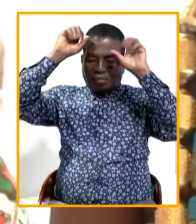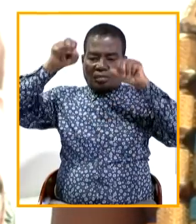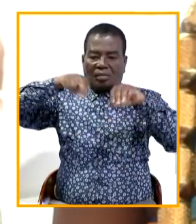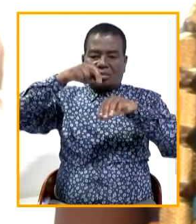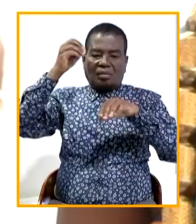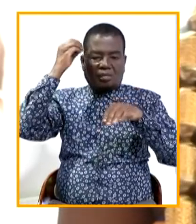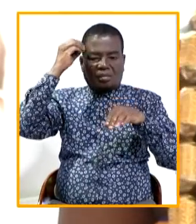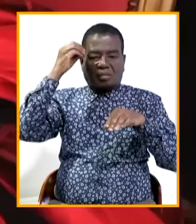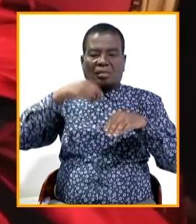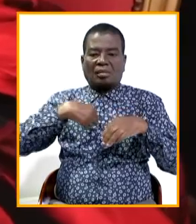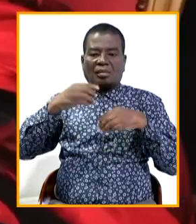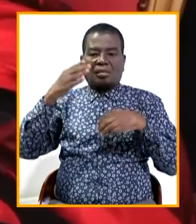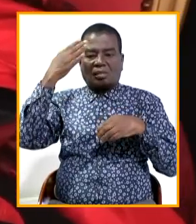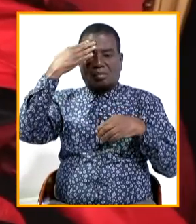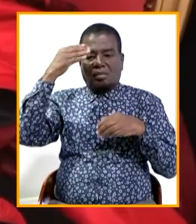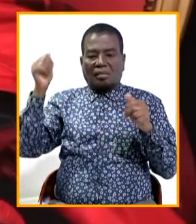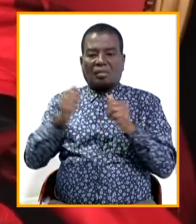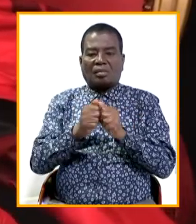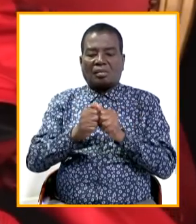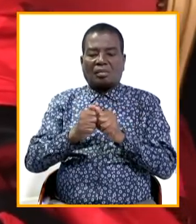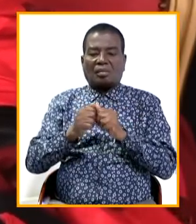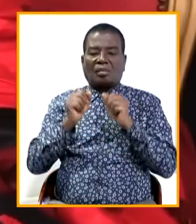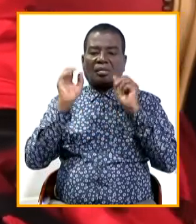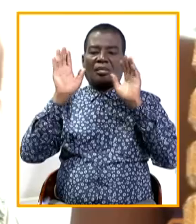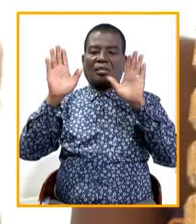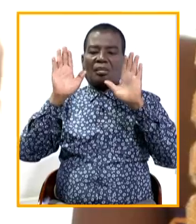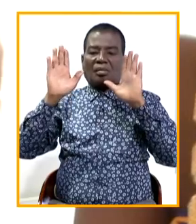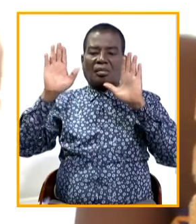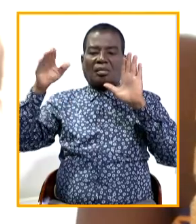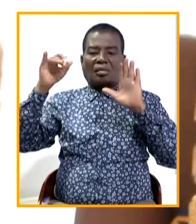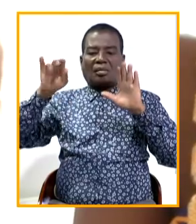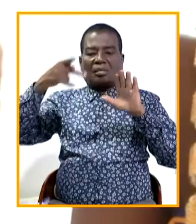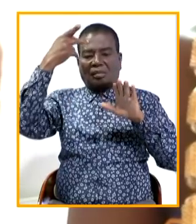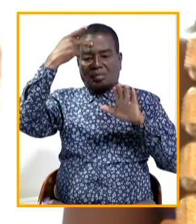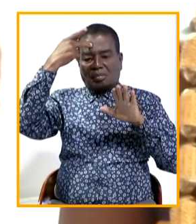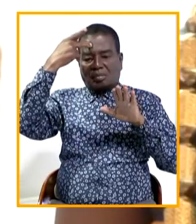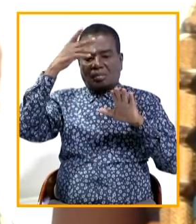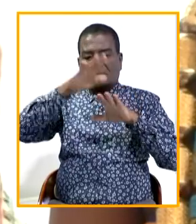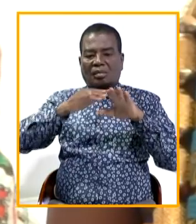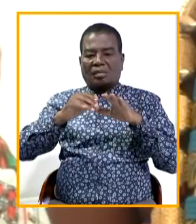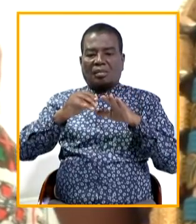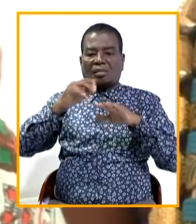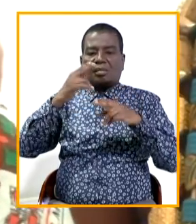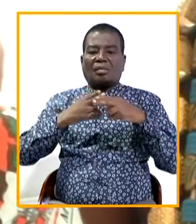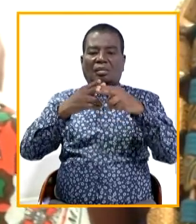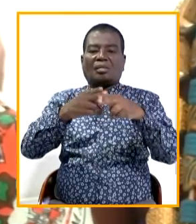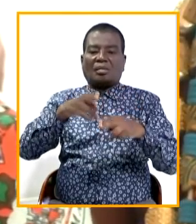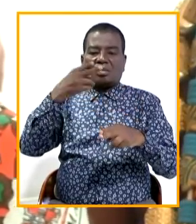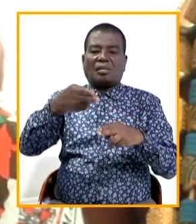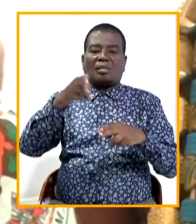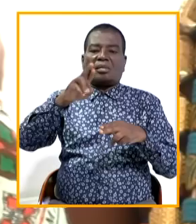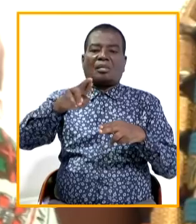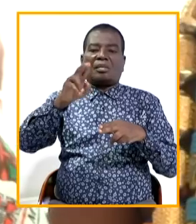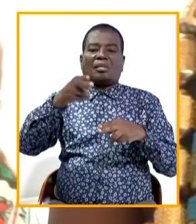Alassane Ouattara a su, avec son merveilleux instrument politique appelé le RHDP, parti